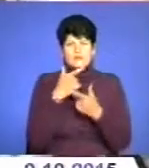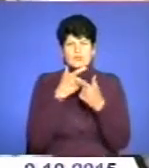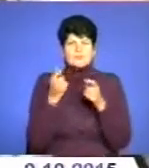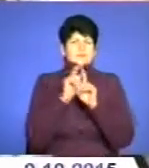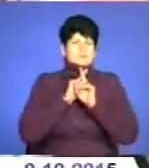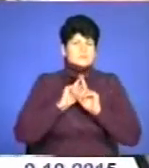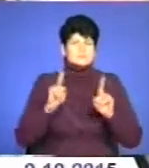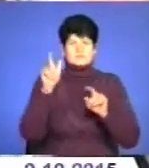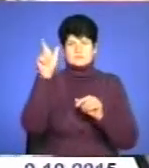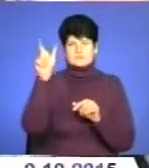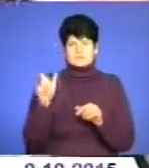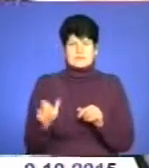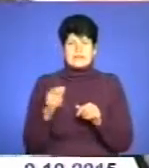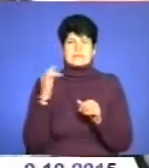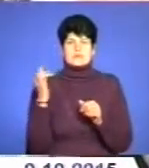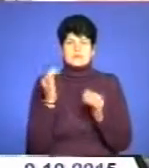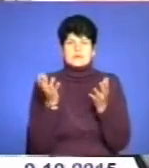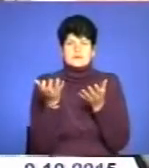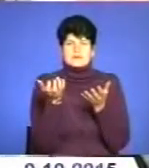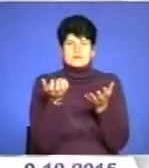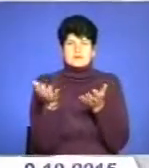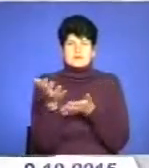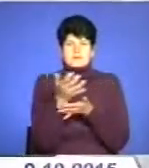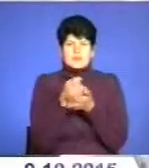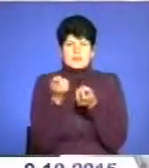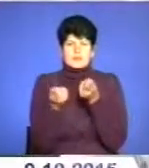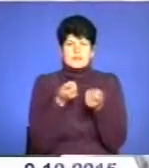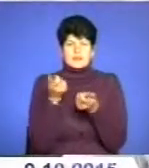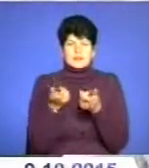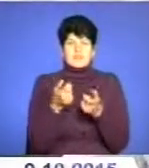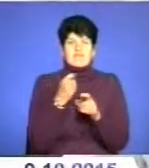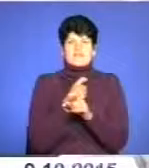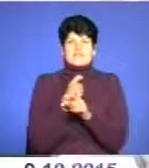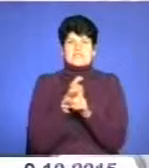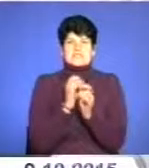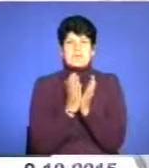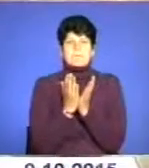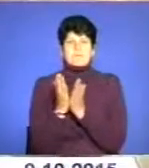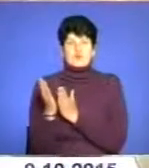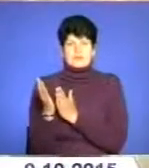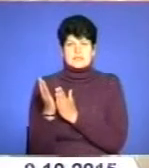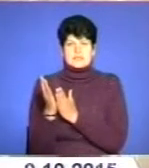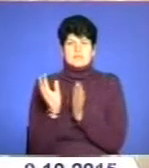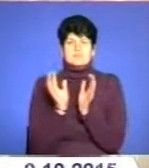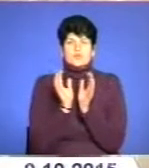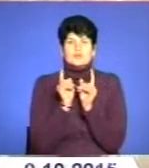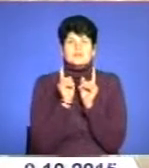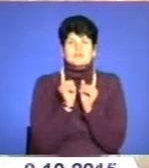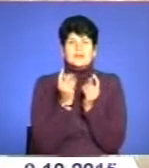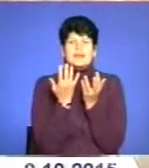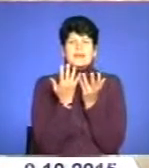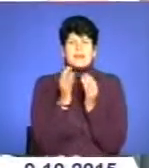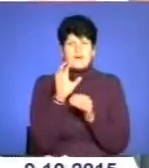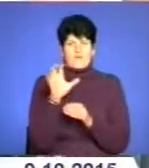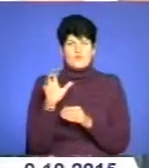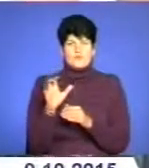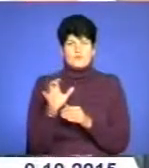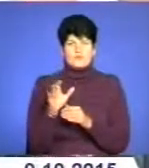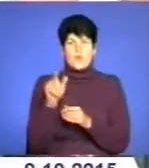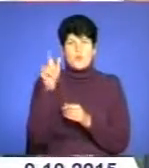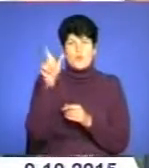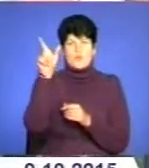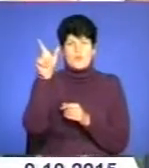незвичайну постать історики збирали по крупинці в архівах австрійської бібліотеки. Збереглося лише кілька фото. Постать